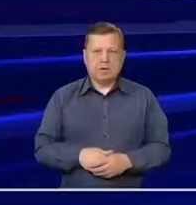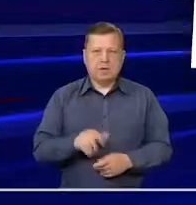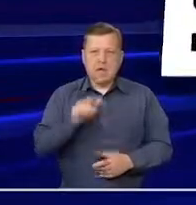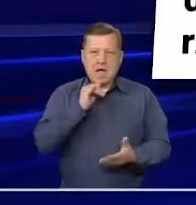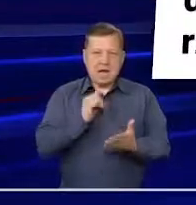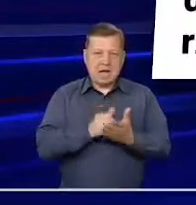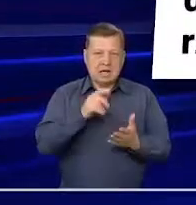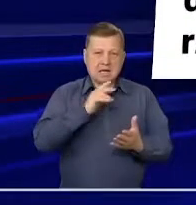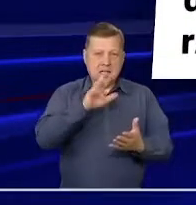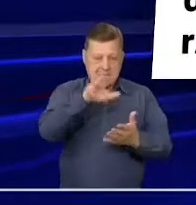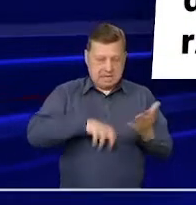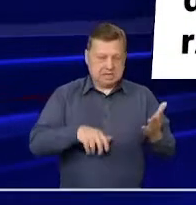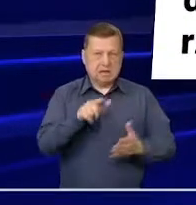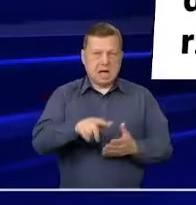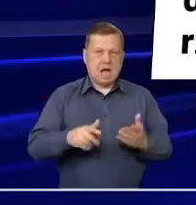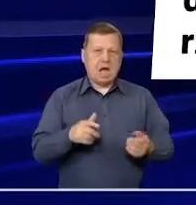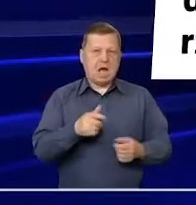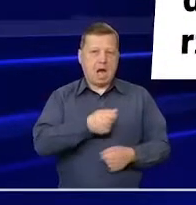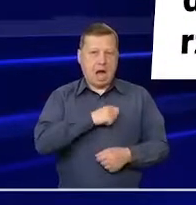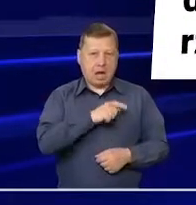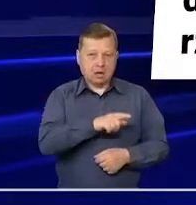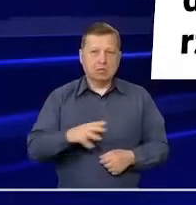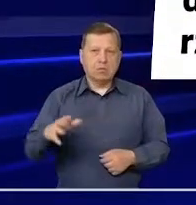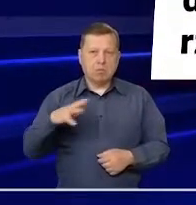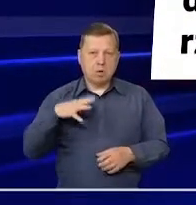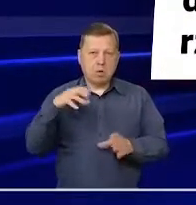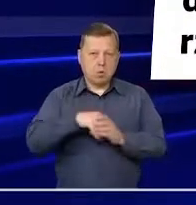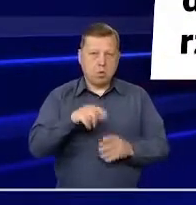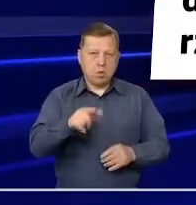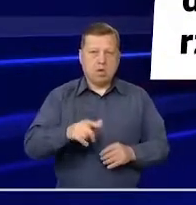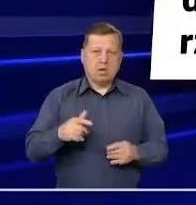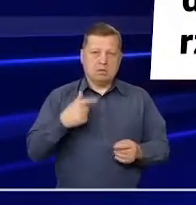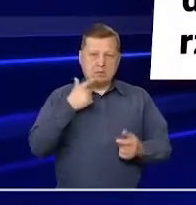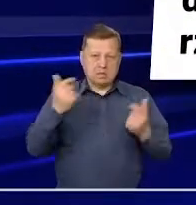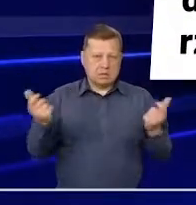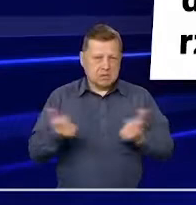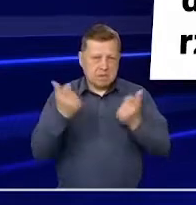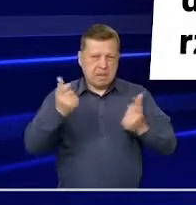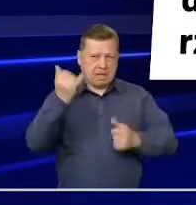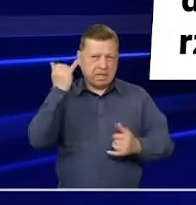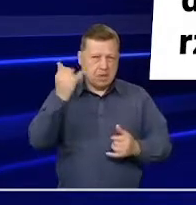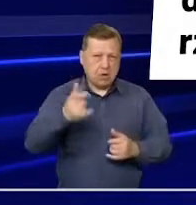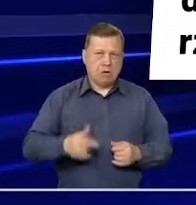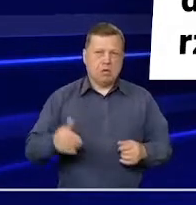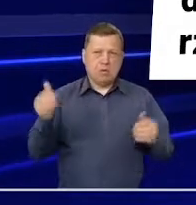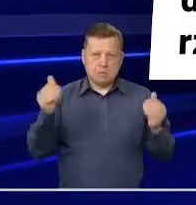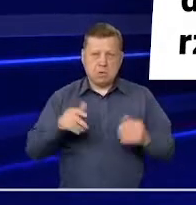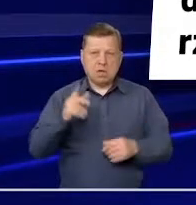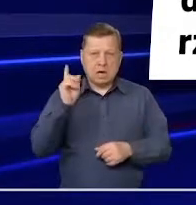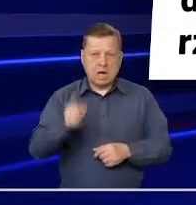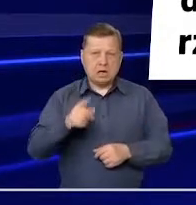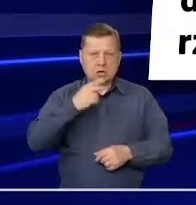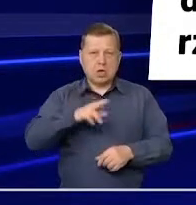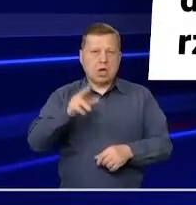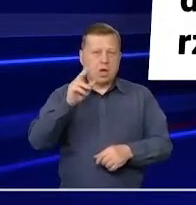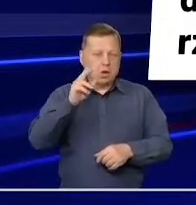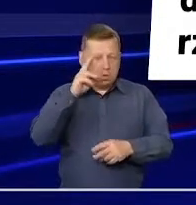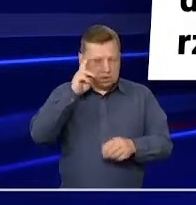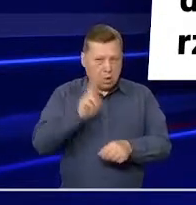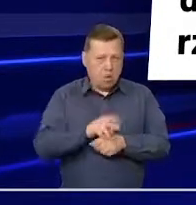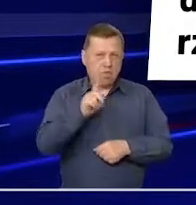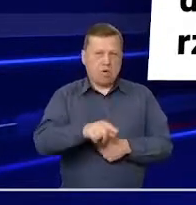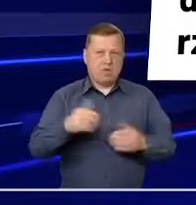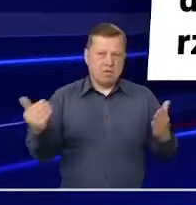listy agentów był, osobiście w to wierzę, motyw ideologii groźnej jak każda inna, która każe ufać w moc oczyszczenia i